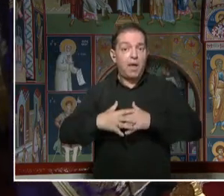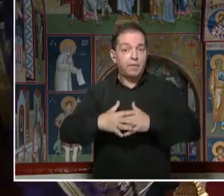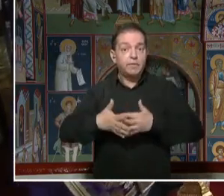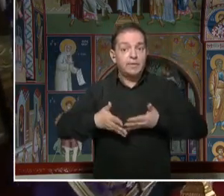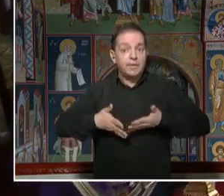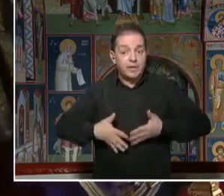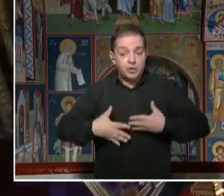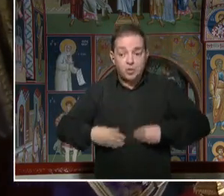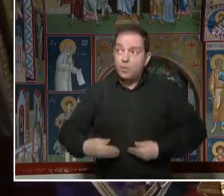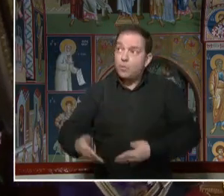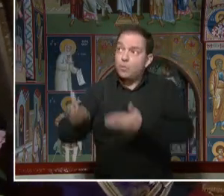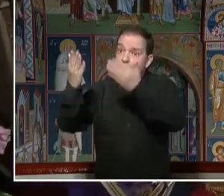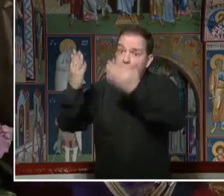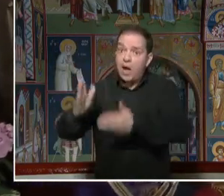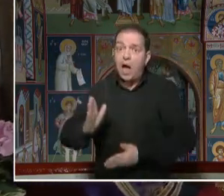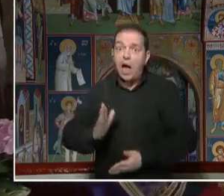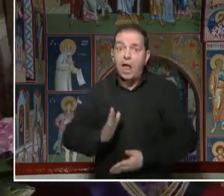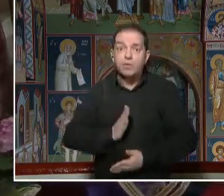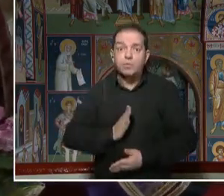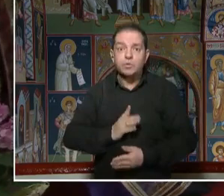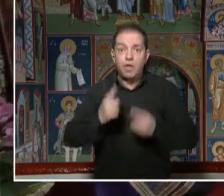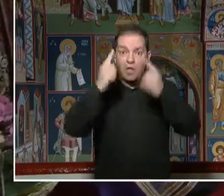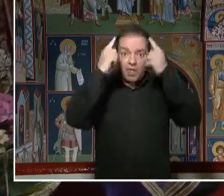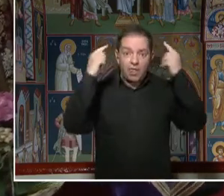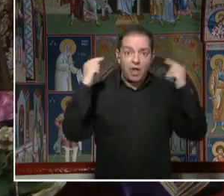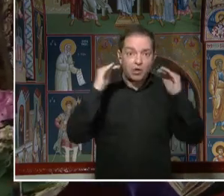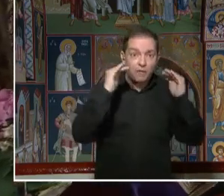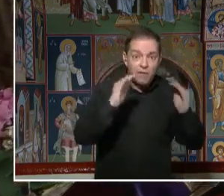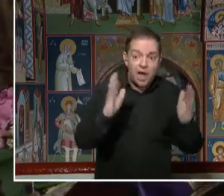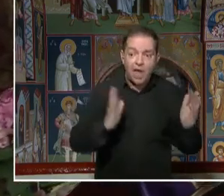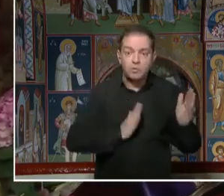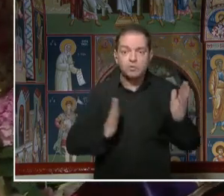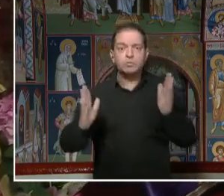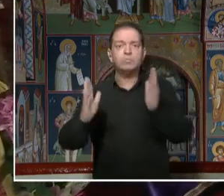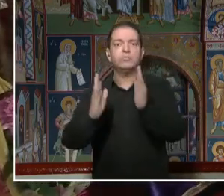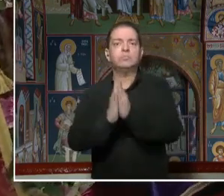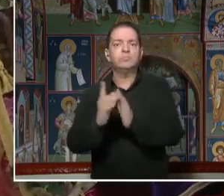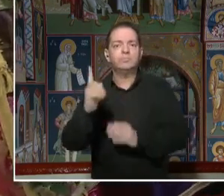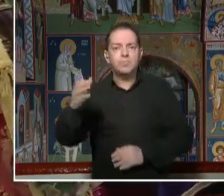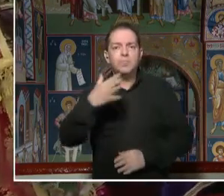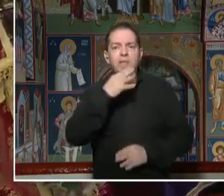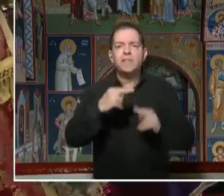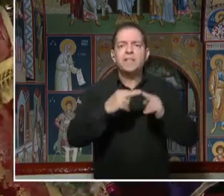ενυνθρώπισε, και η Παναγία μας έγινε η γέφυρα της σωτηρίας μας.